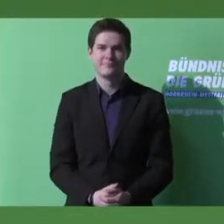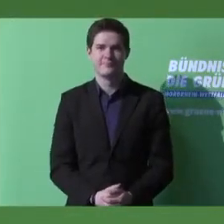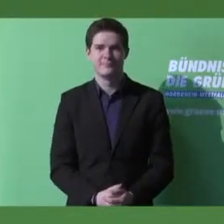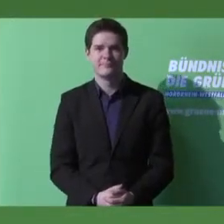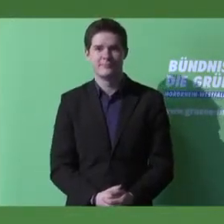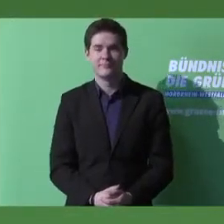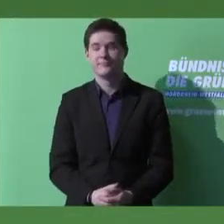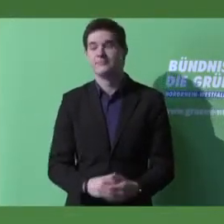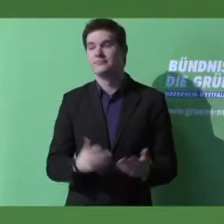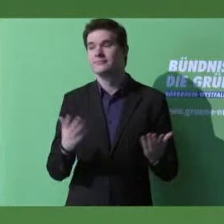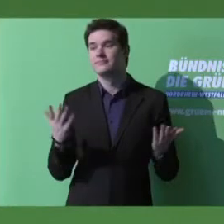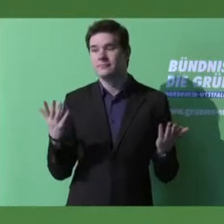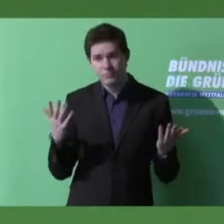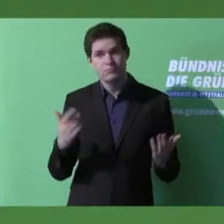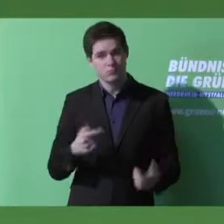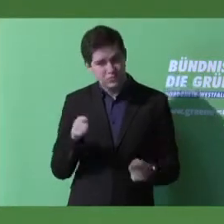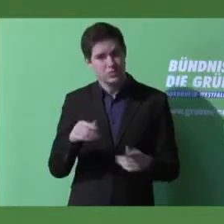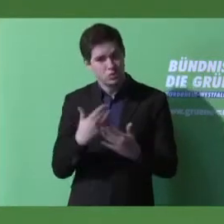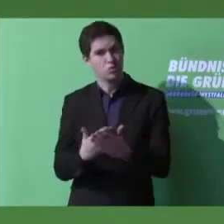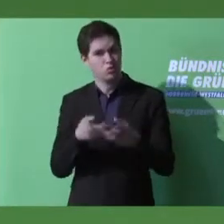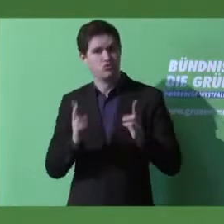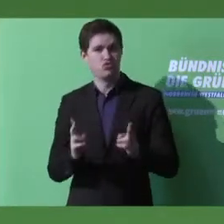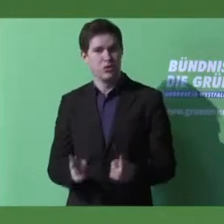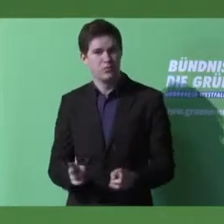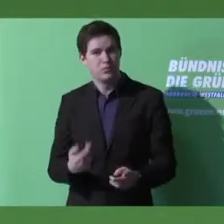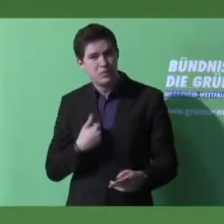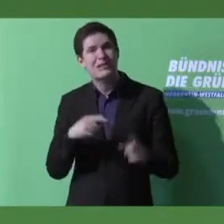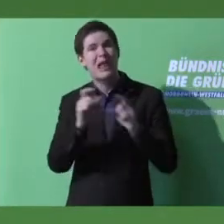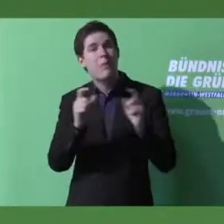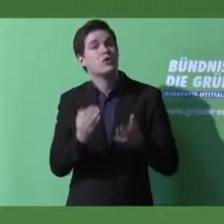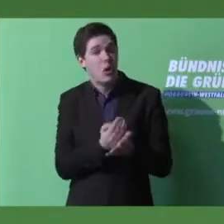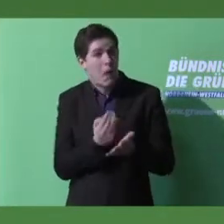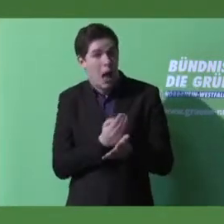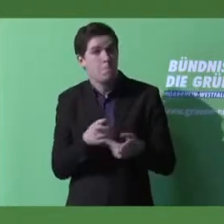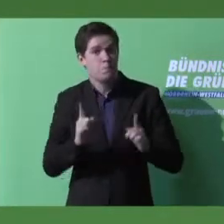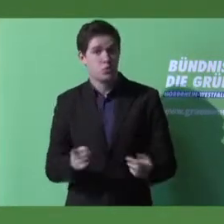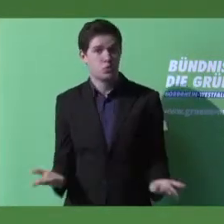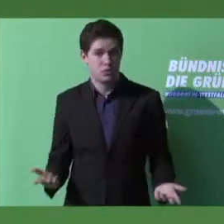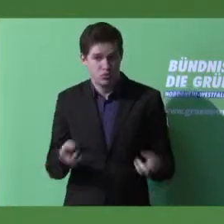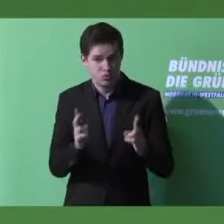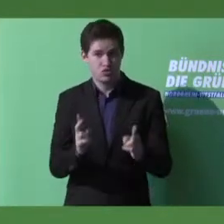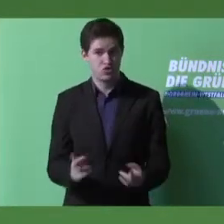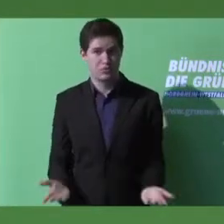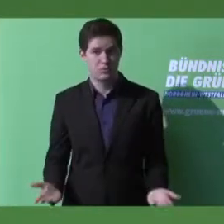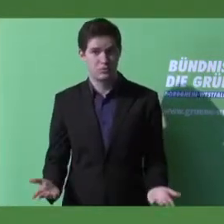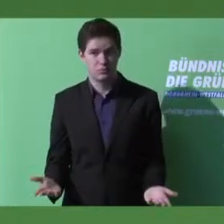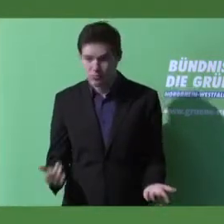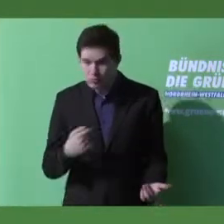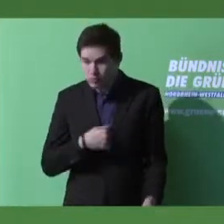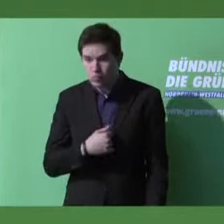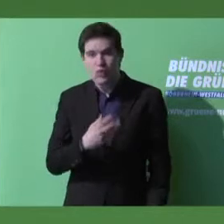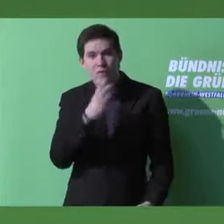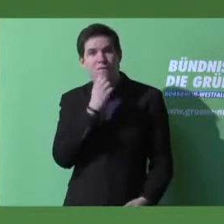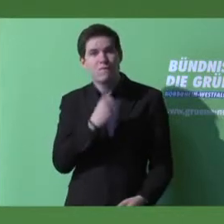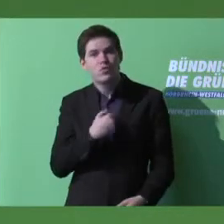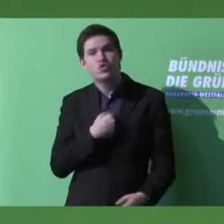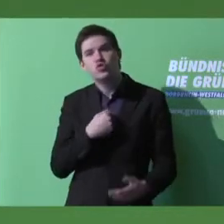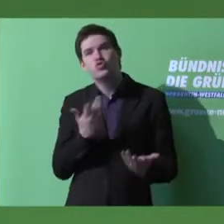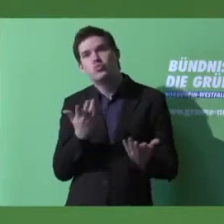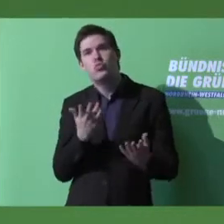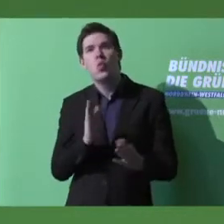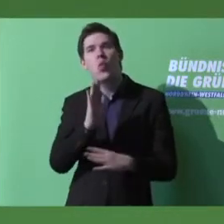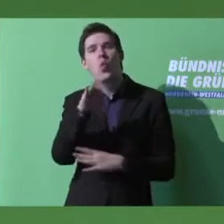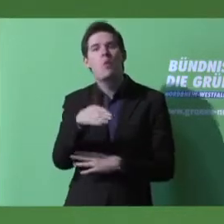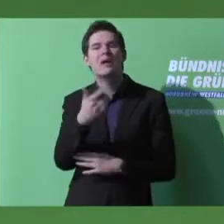Und so richtig das ist, dass wir sparen wollen. Ja, wir wollen uns über